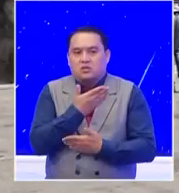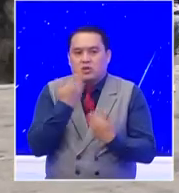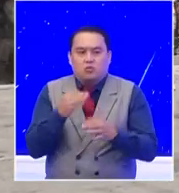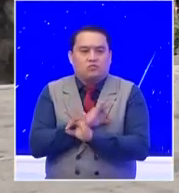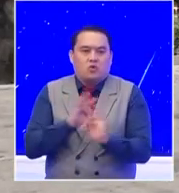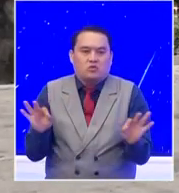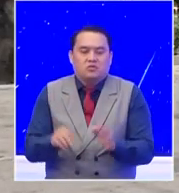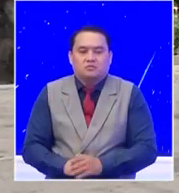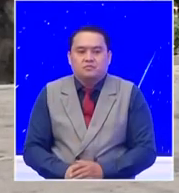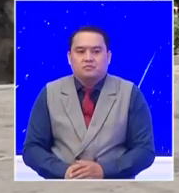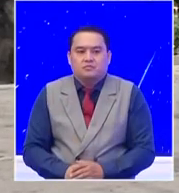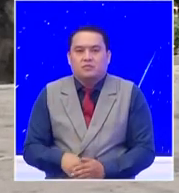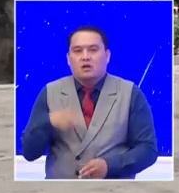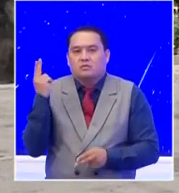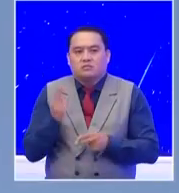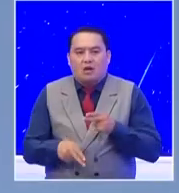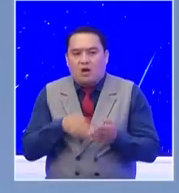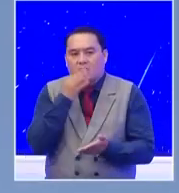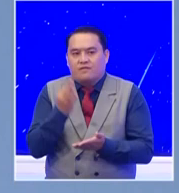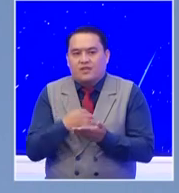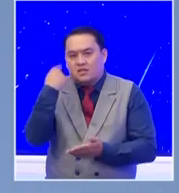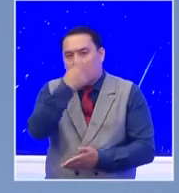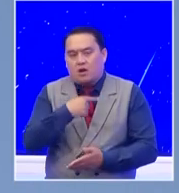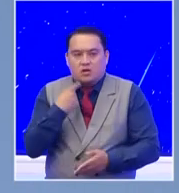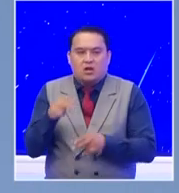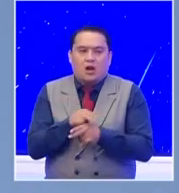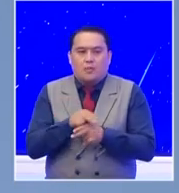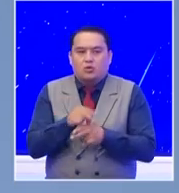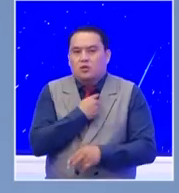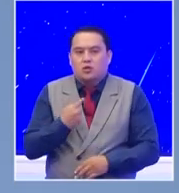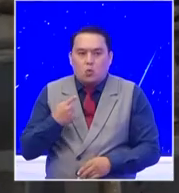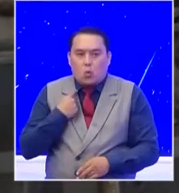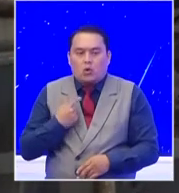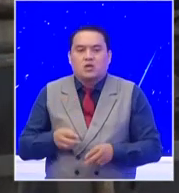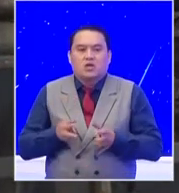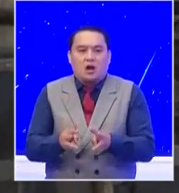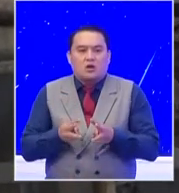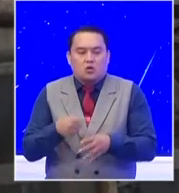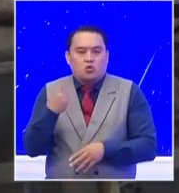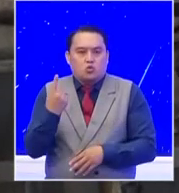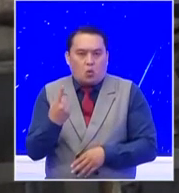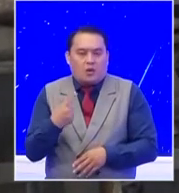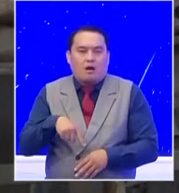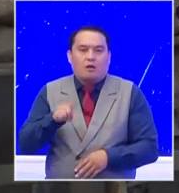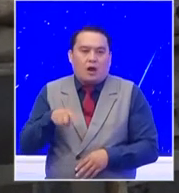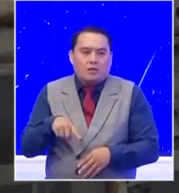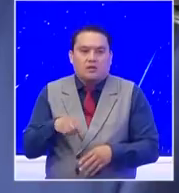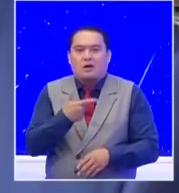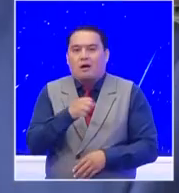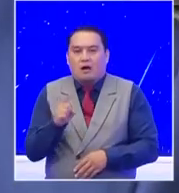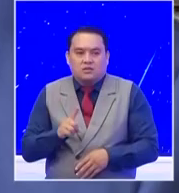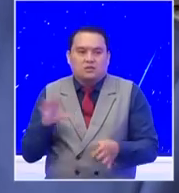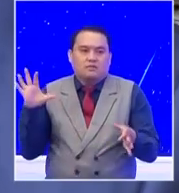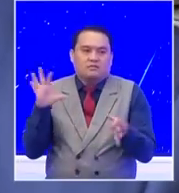Проблема. С завершением отопительного сезона ответственные лица приступили к реконструкции Талдыкурганской котельной номер 1. Она переводится на природный газ.